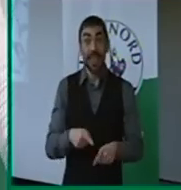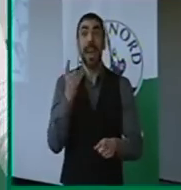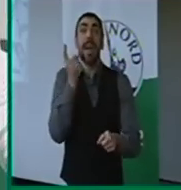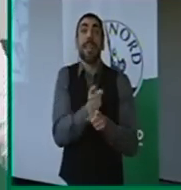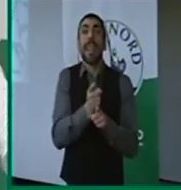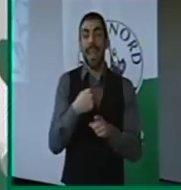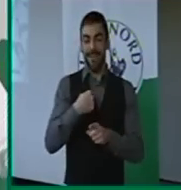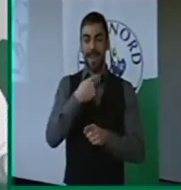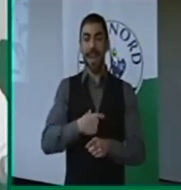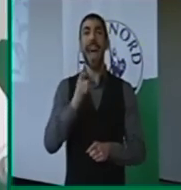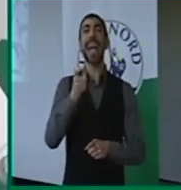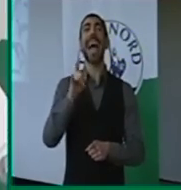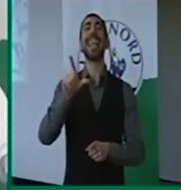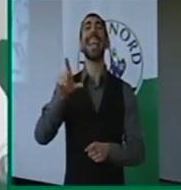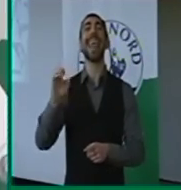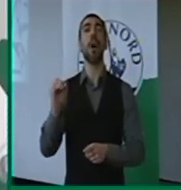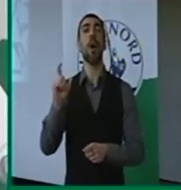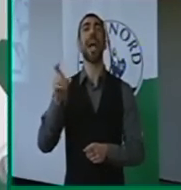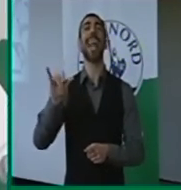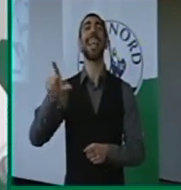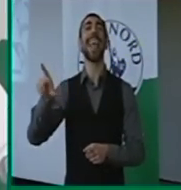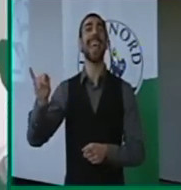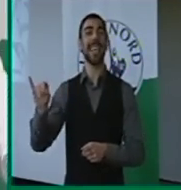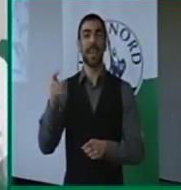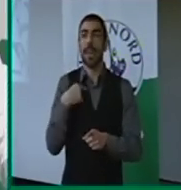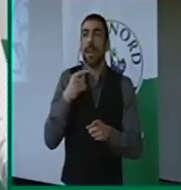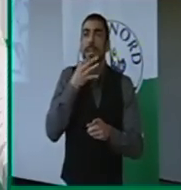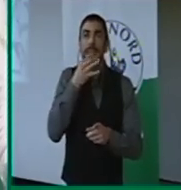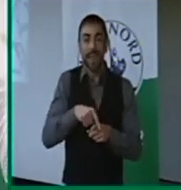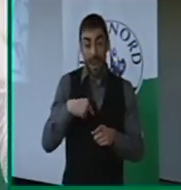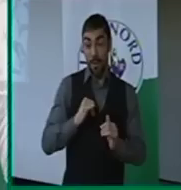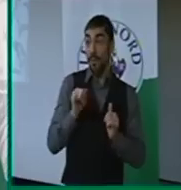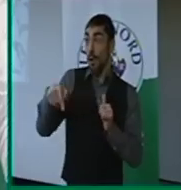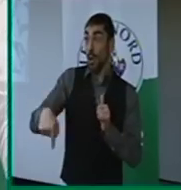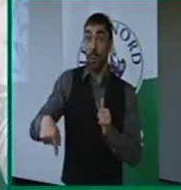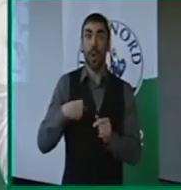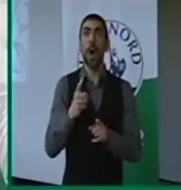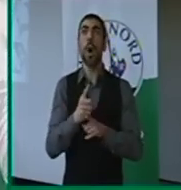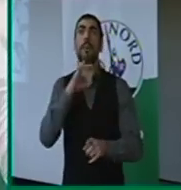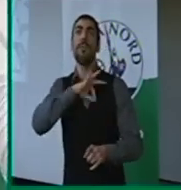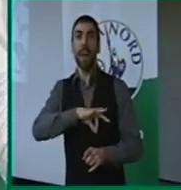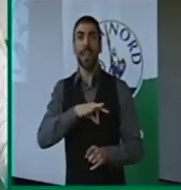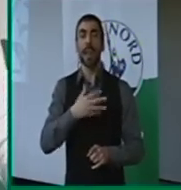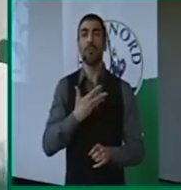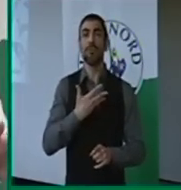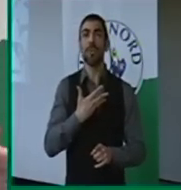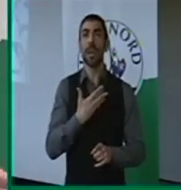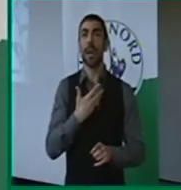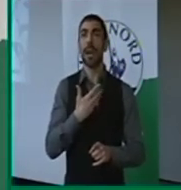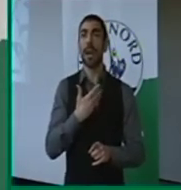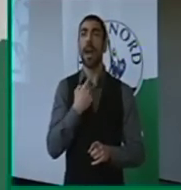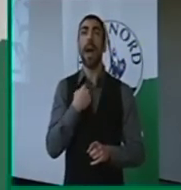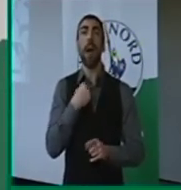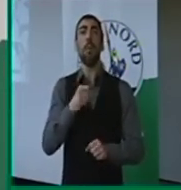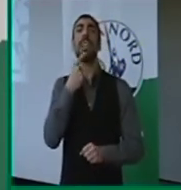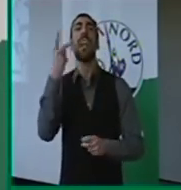siete Galileo Galilei fuori di qua avete però il vantaggio abbiamo il vantaggio di dire la